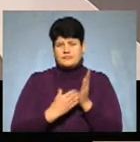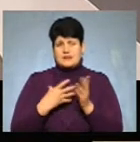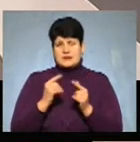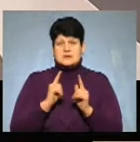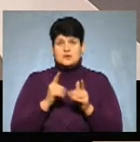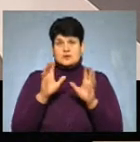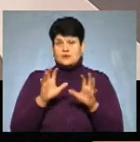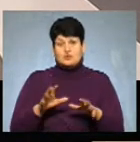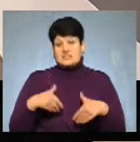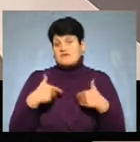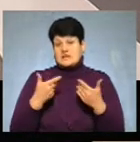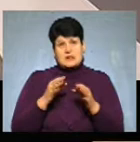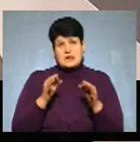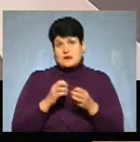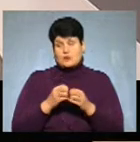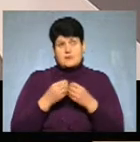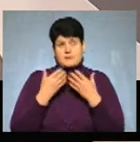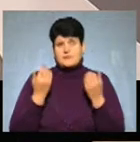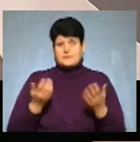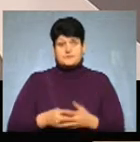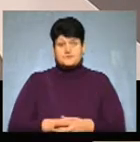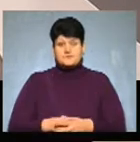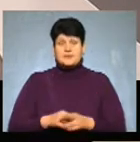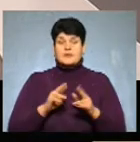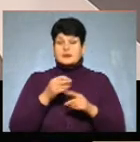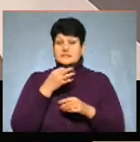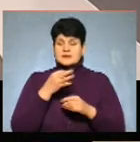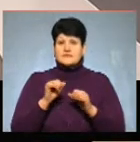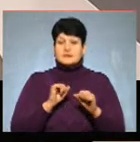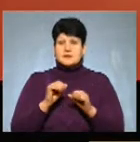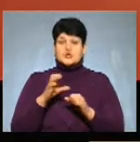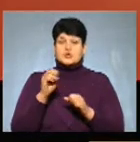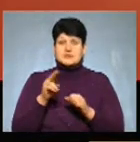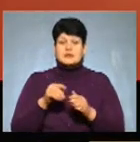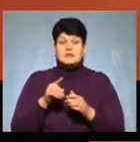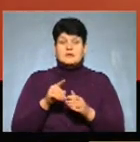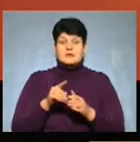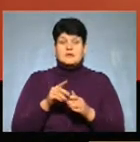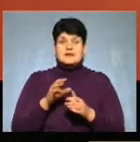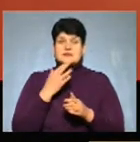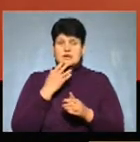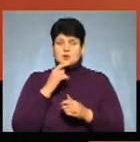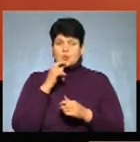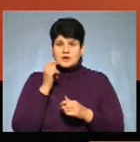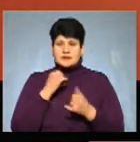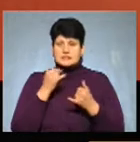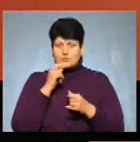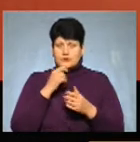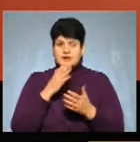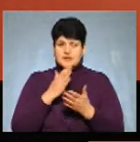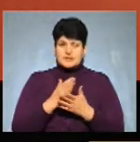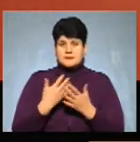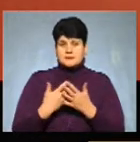відповідності до свого статуту. І звертаються, жодних проблем немає. Як повідомив Департамент у справах релігії та національностей України, наразі в